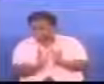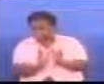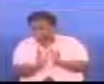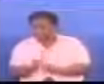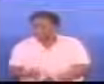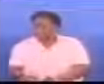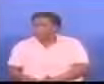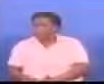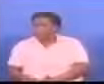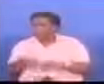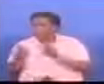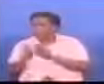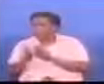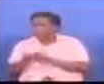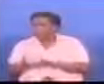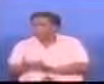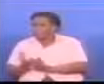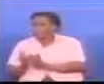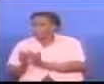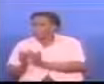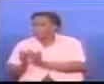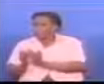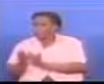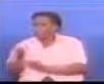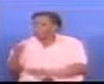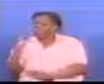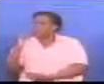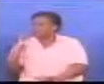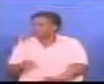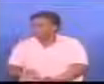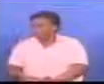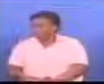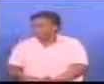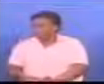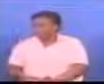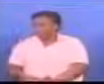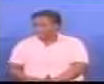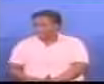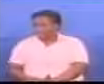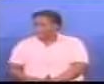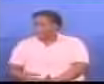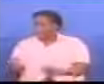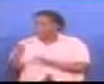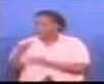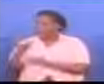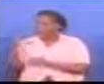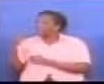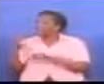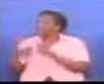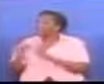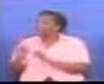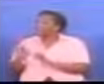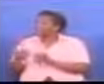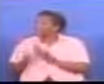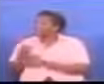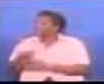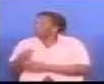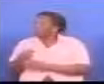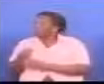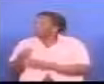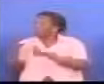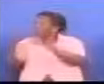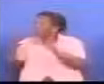wa uzalishaji wa umeme, ambao kama ninavyosema leo, ukikohoa wawekezaji wanakuja, tunataka kuweka hela